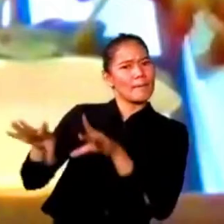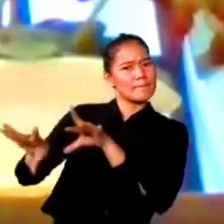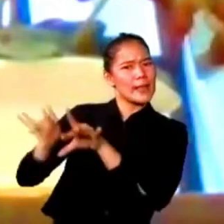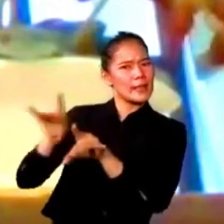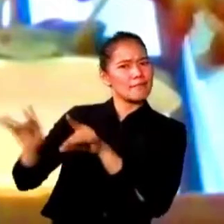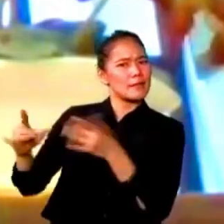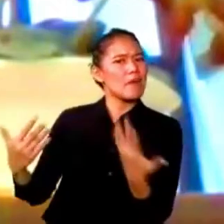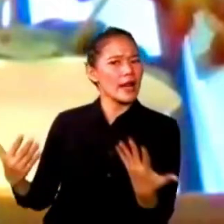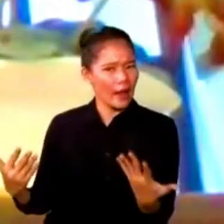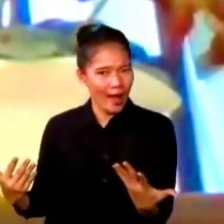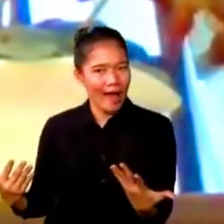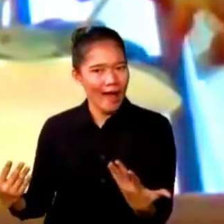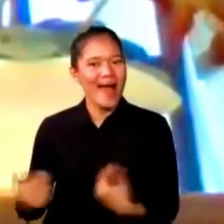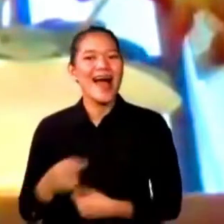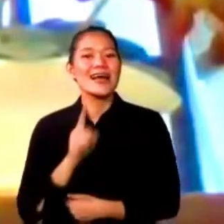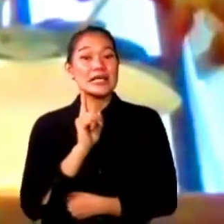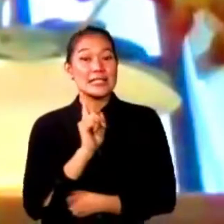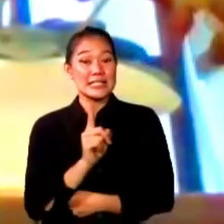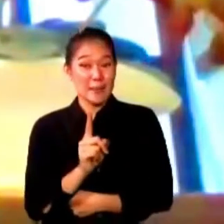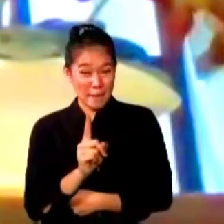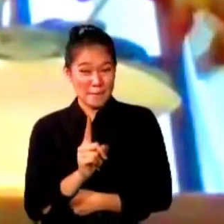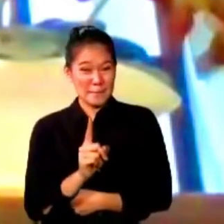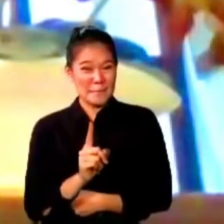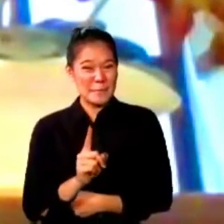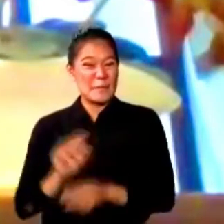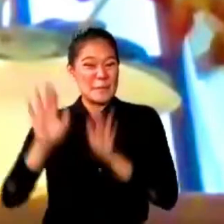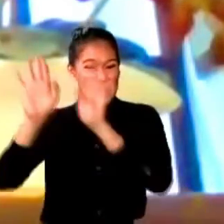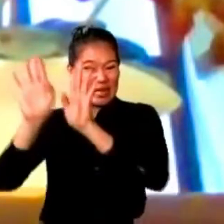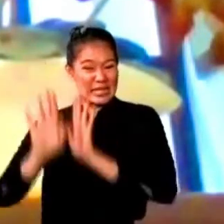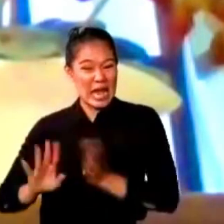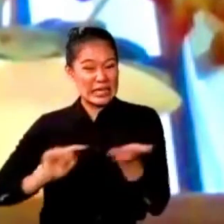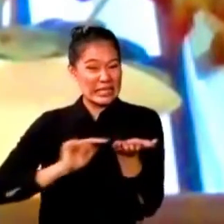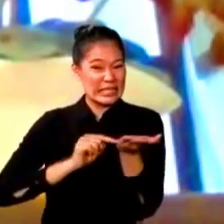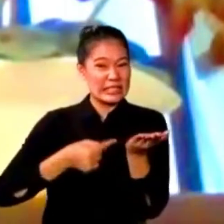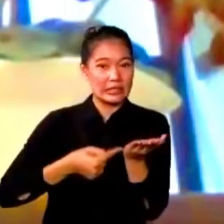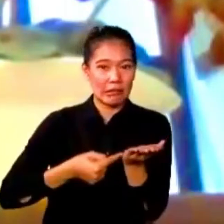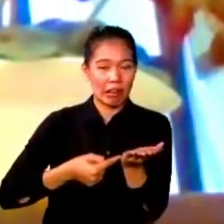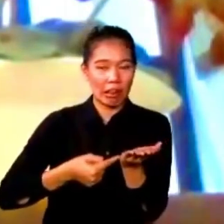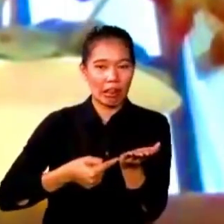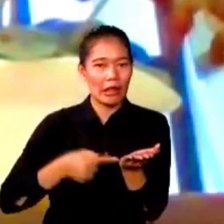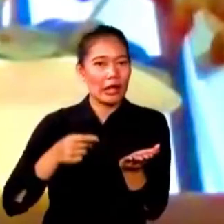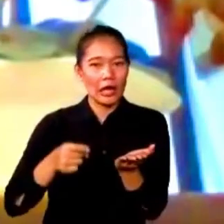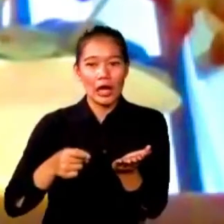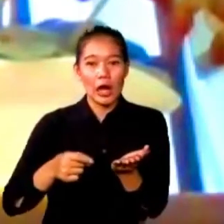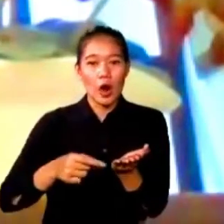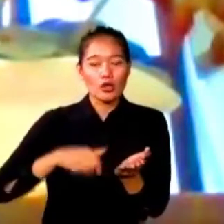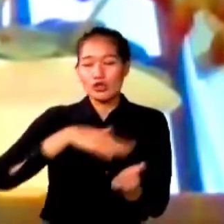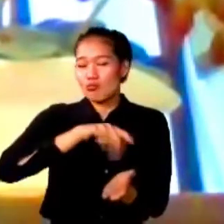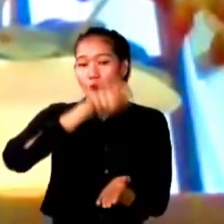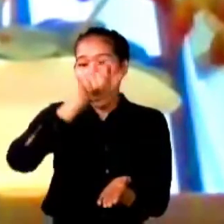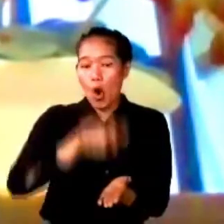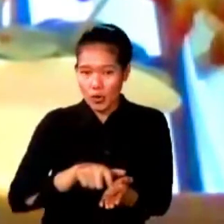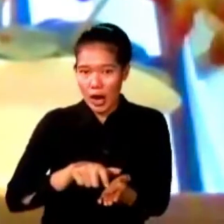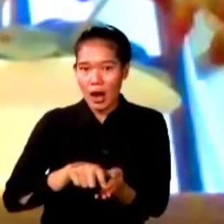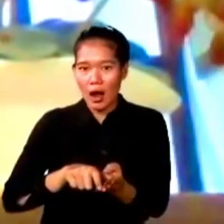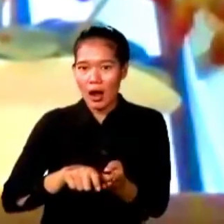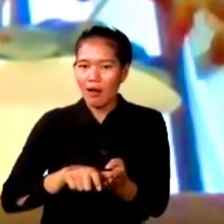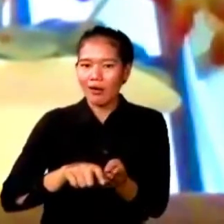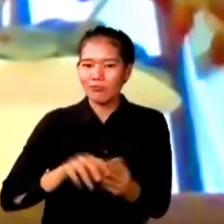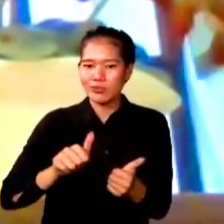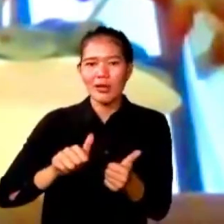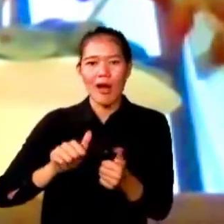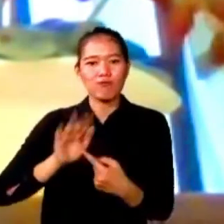kita terima karena karakteristik media digital terutama media sosial kita akan siapapun bisa menulis apapun